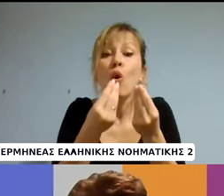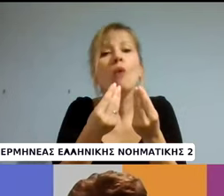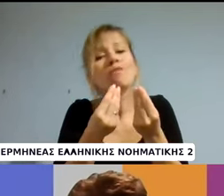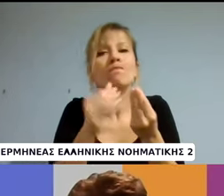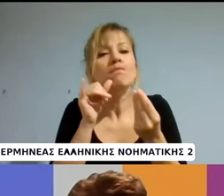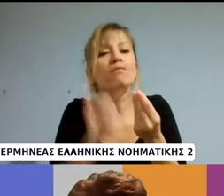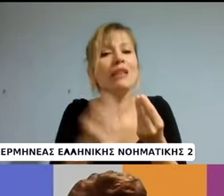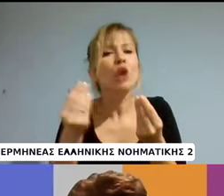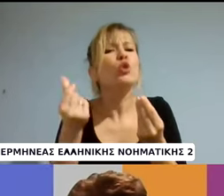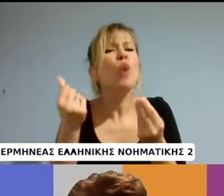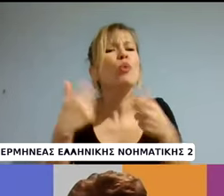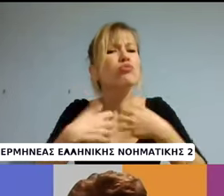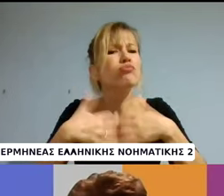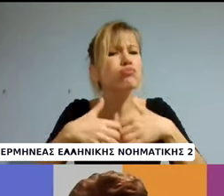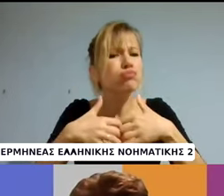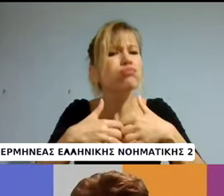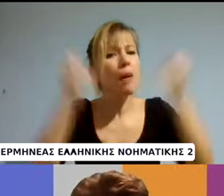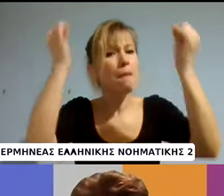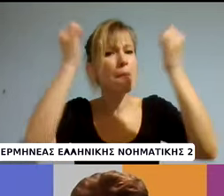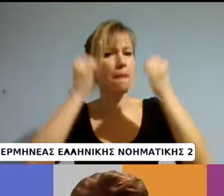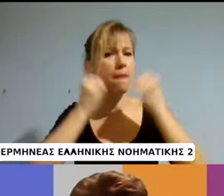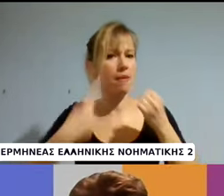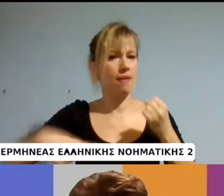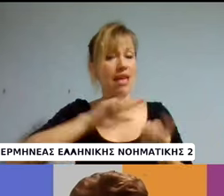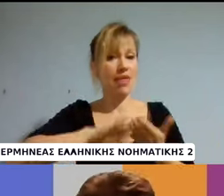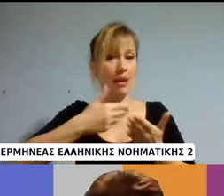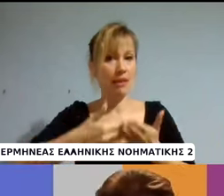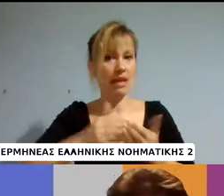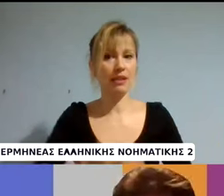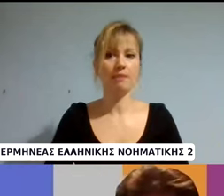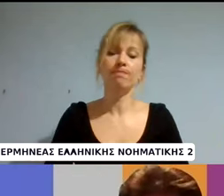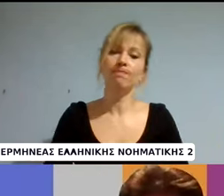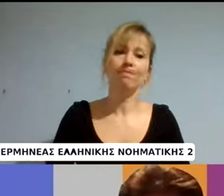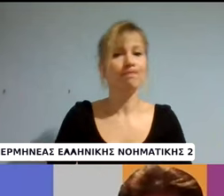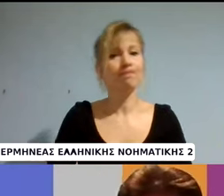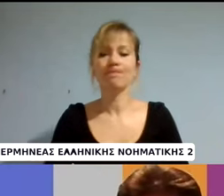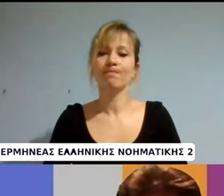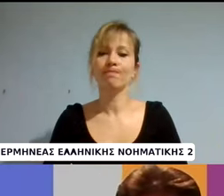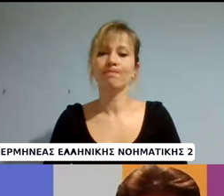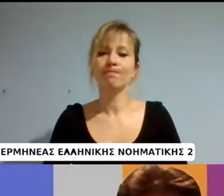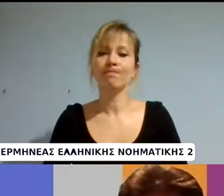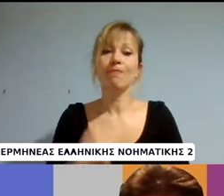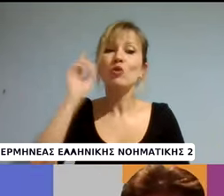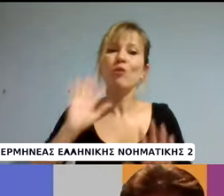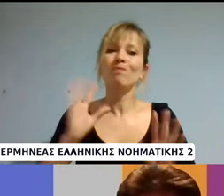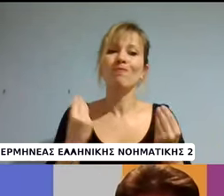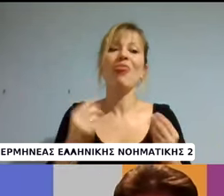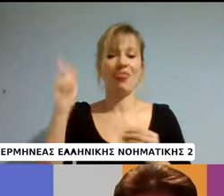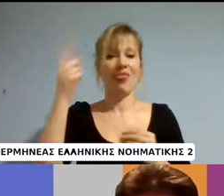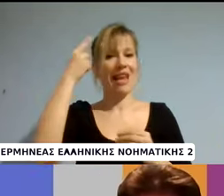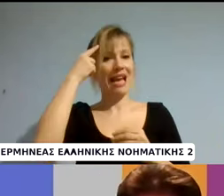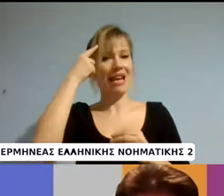μας. Κατά τη γνώμη μου, δεν είναι πολύ καλή ιδέα, γιατί πολύ απλά θα καταλήξουμε